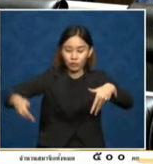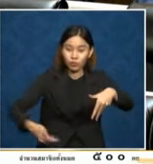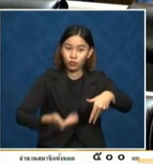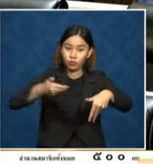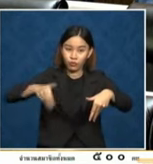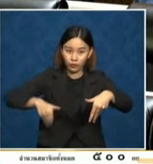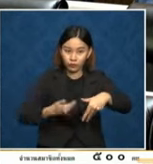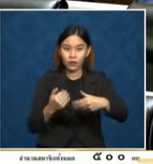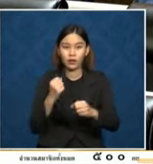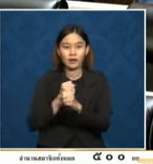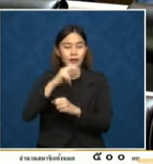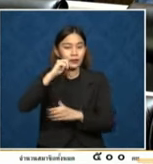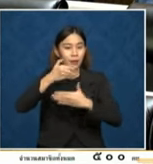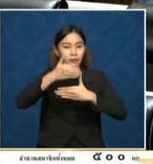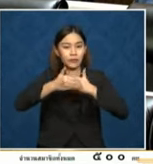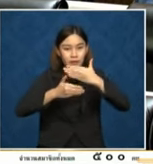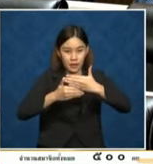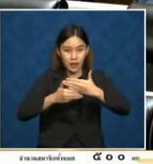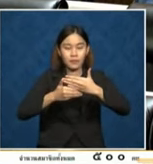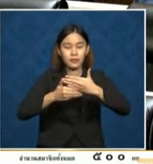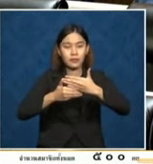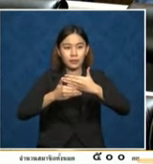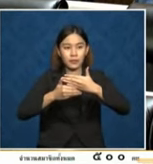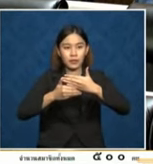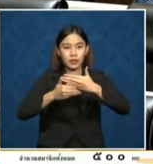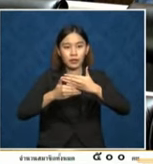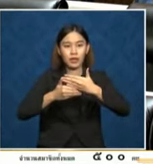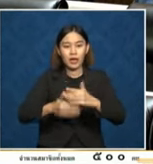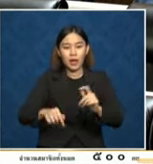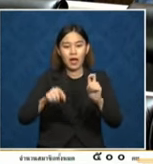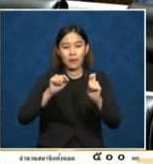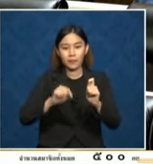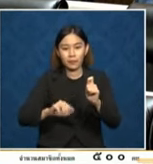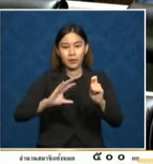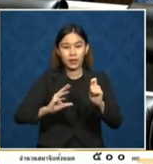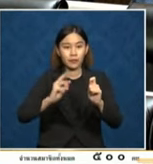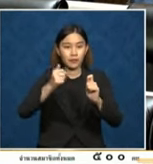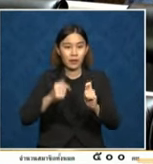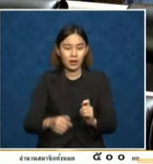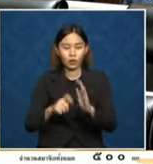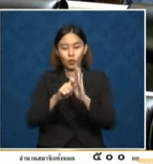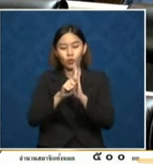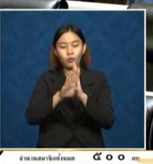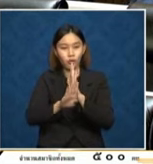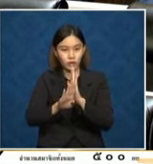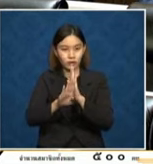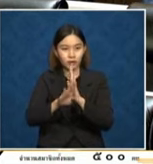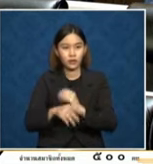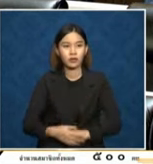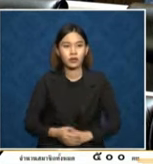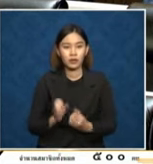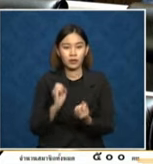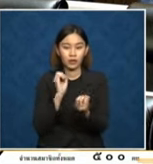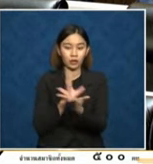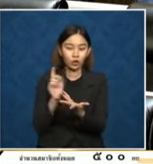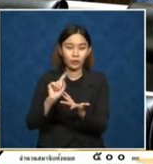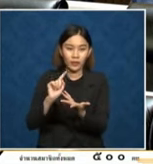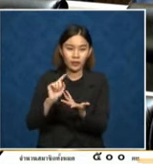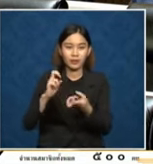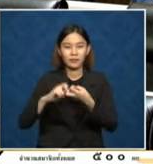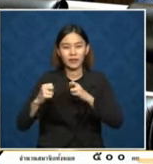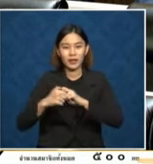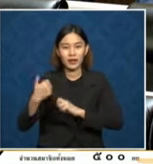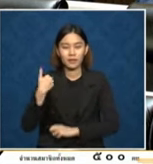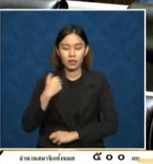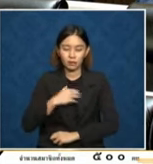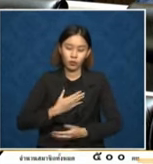องนะครับทำเขื่อนกันตลิ่งแม่น้ำมูลตำบลปทุมอำเภอเมืองจังหวัดอุบลราชธานีนะครับทำให้ชาวบ้านเดือดร้อนผ